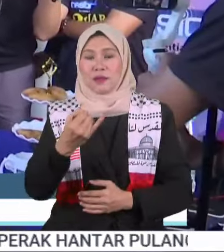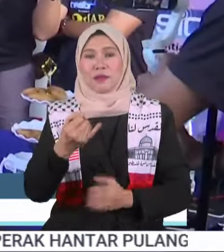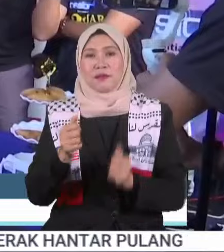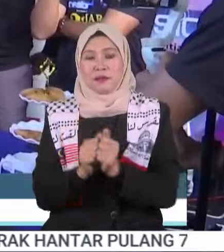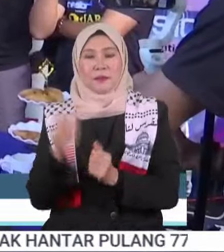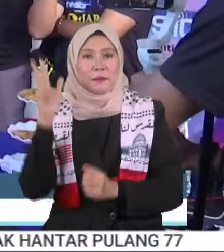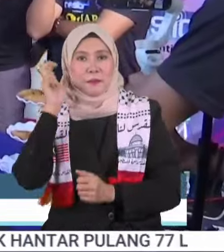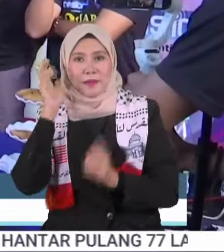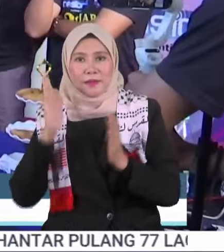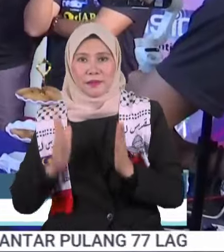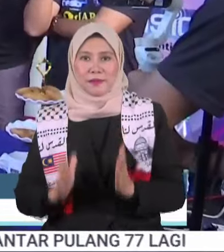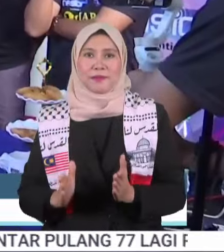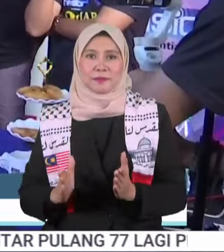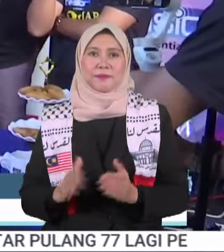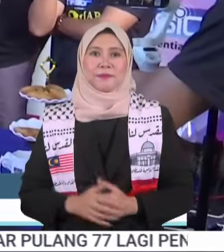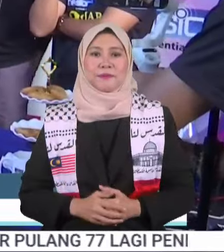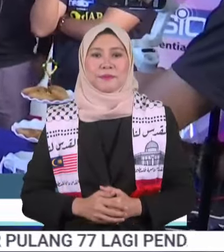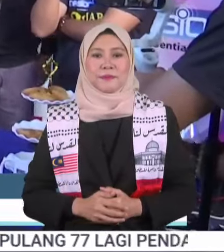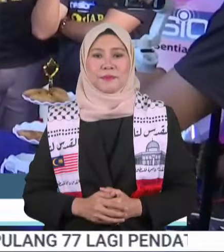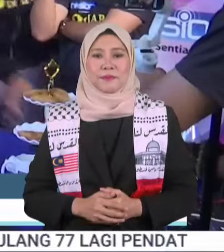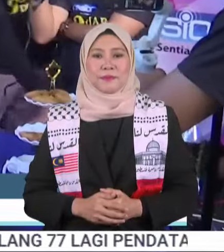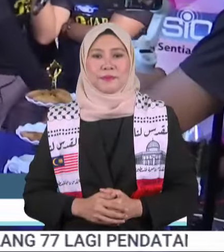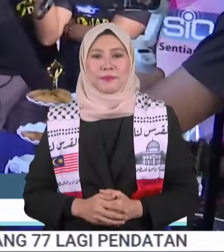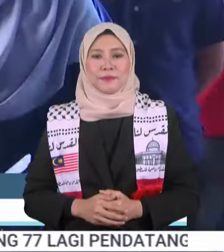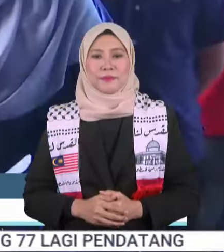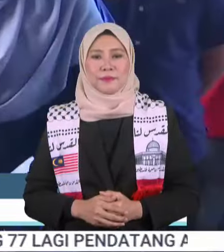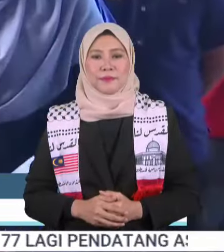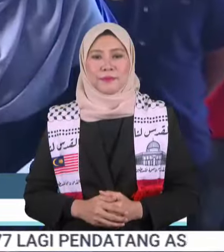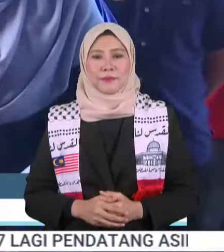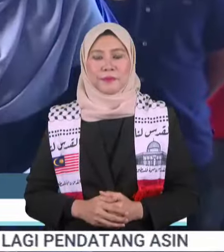dengan pendengar di lokasi terpilih.